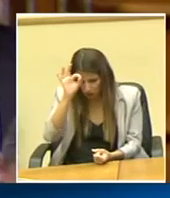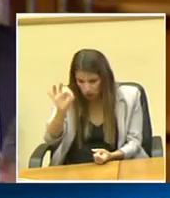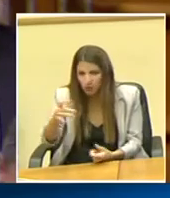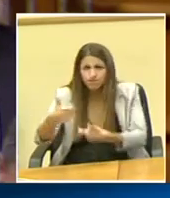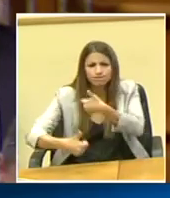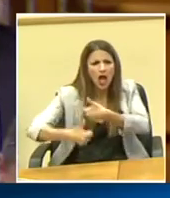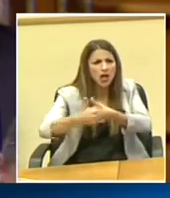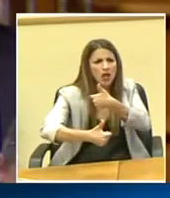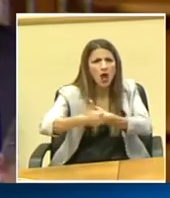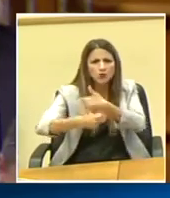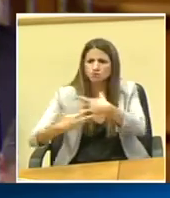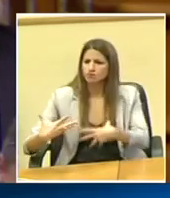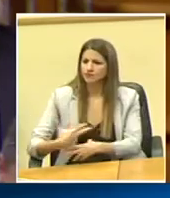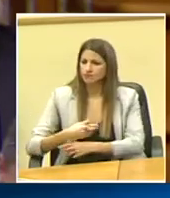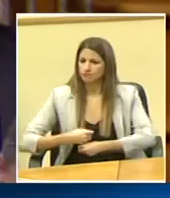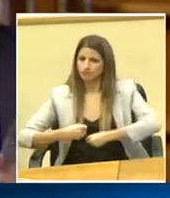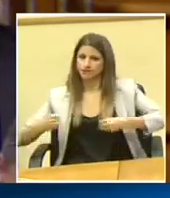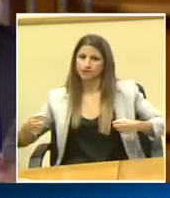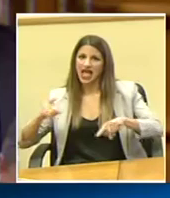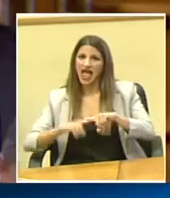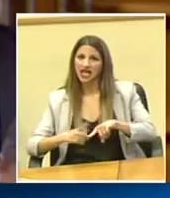ανταγωνιστικών πλεονεκτημάτων της ελληνικής οικονομίας,